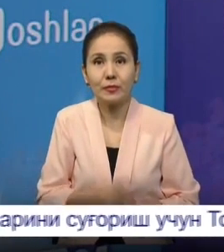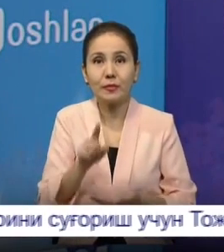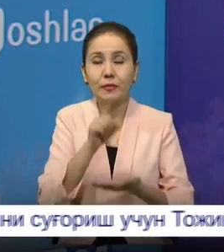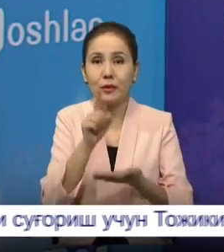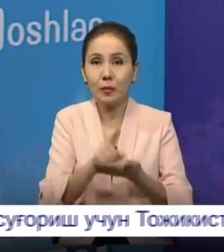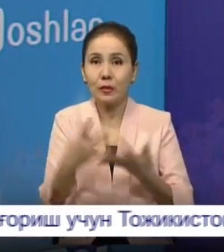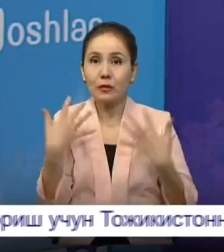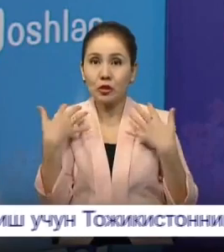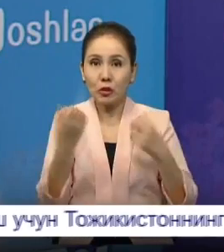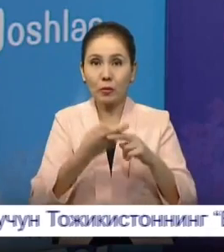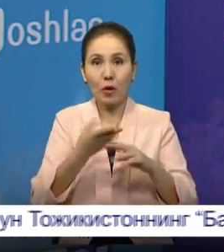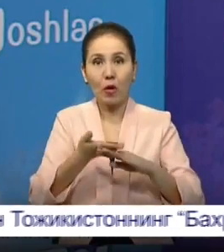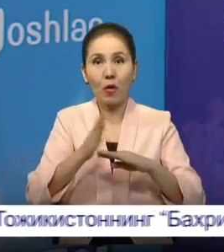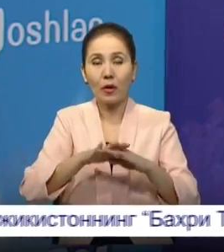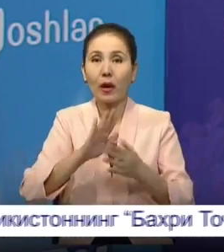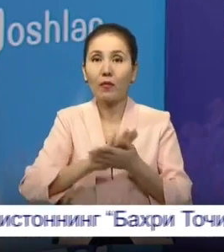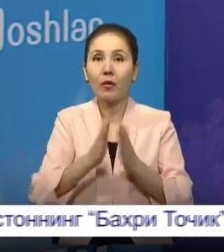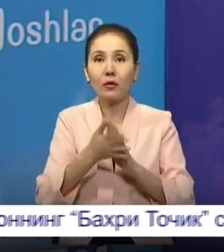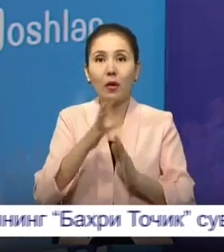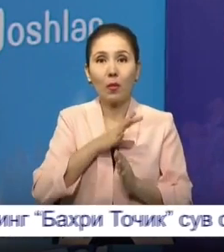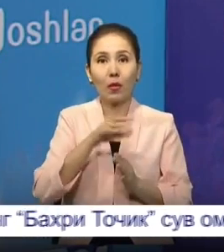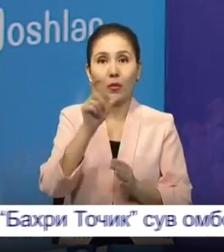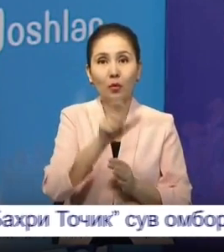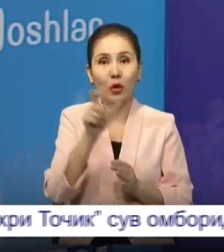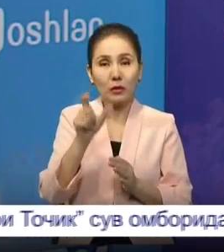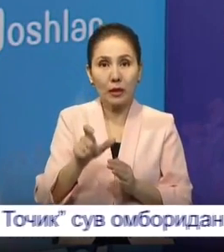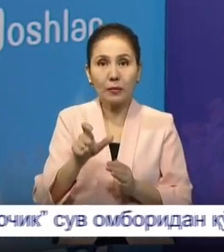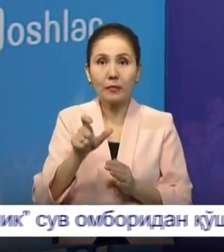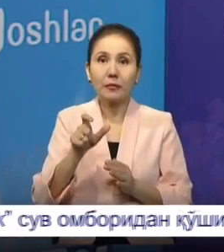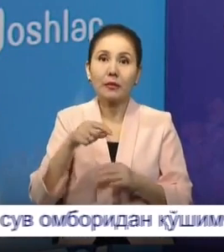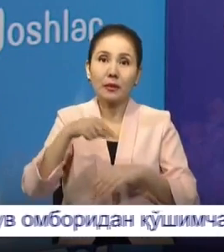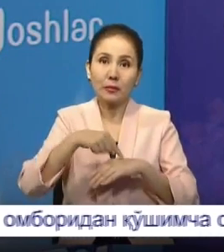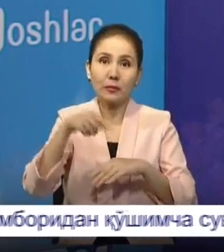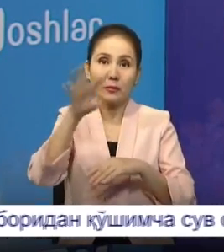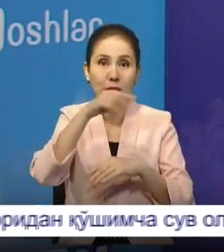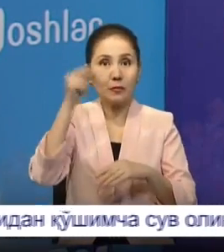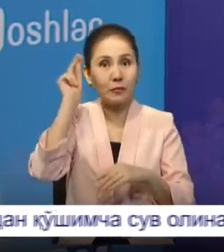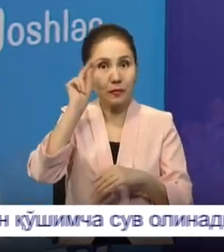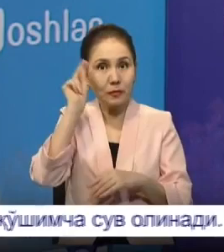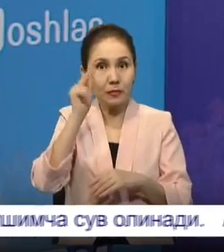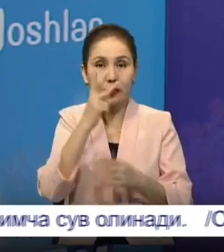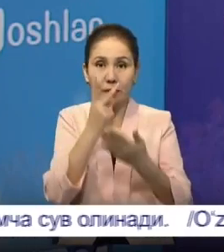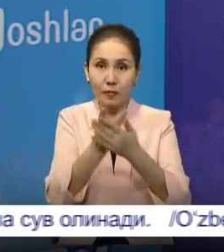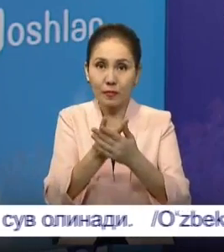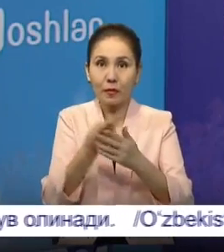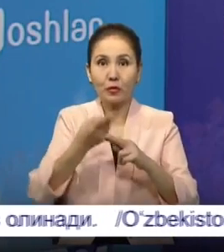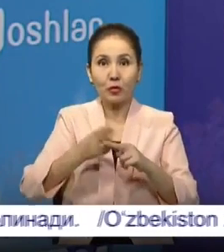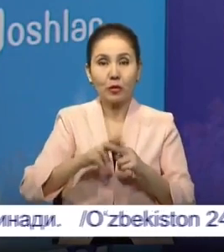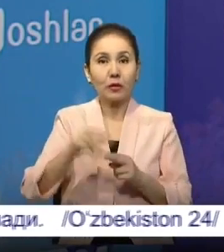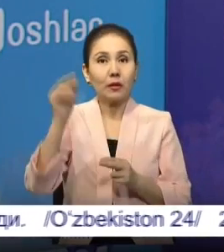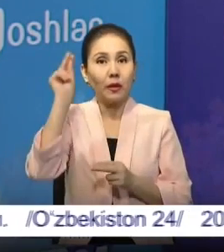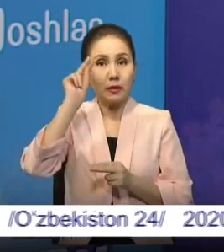Albatta, sog'lig'i bunday og'ir ahvolga tushib qolgan yurtdoshlarimizning qismati bizga saboq bo'lishi kerak. Chunki esli xushli